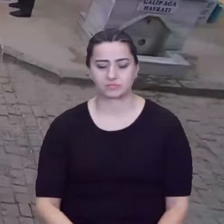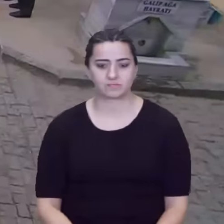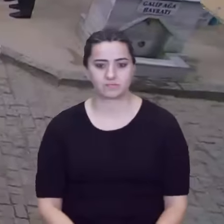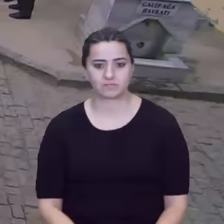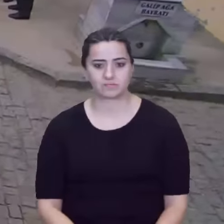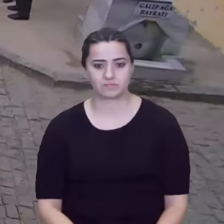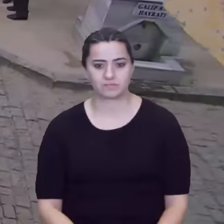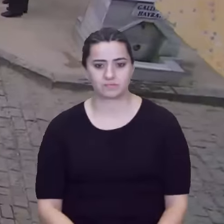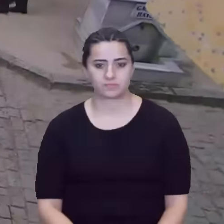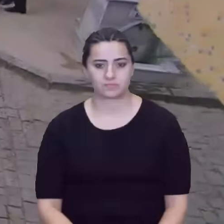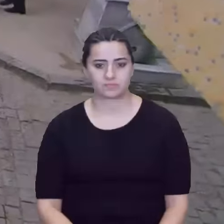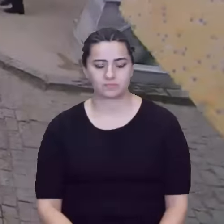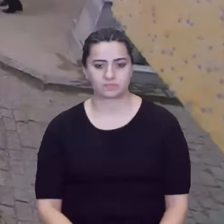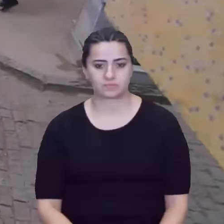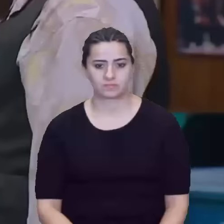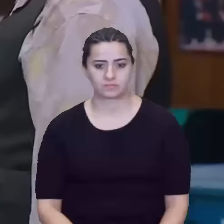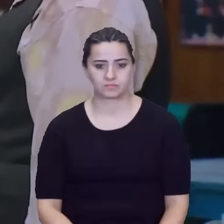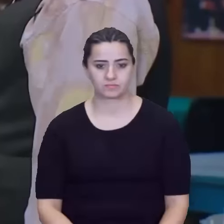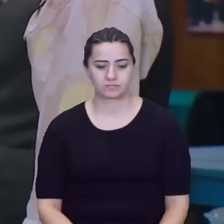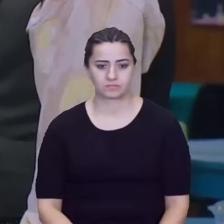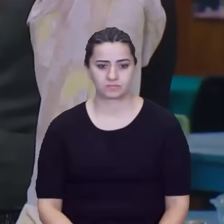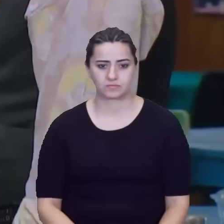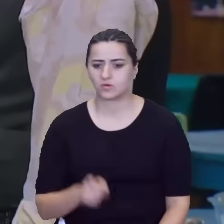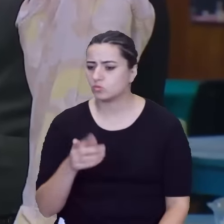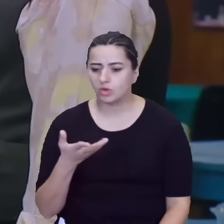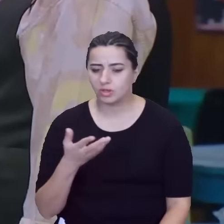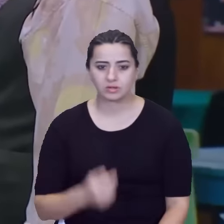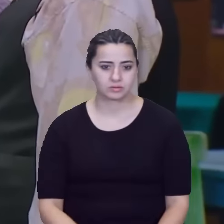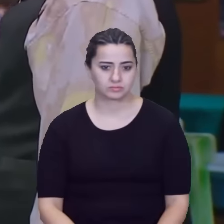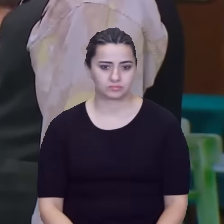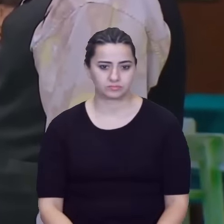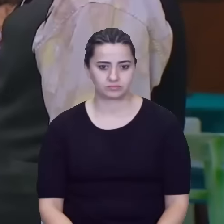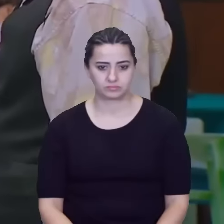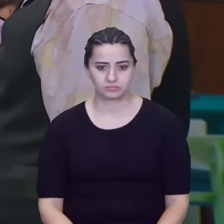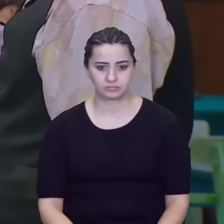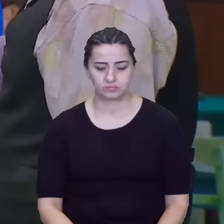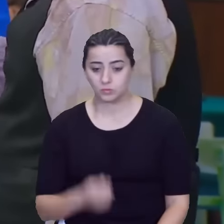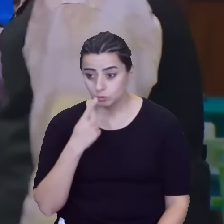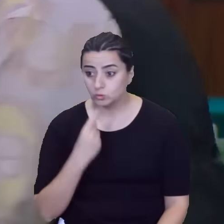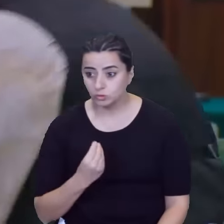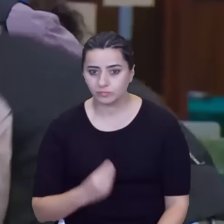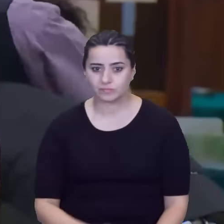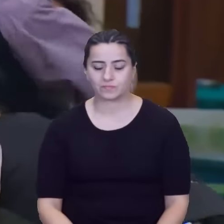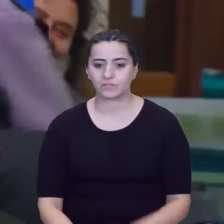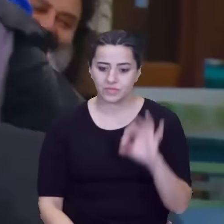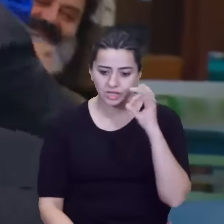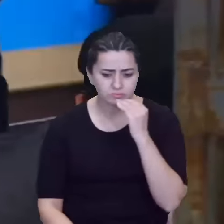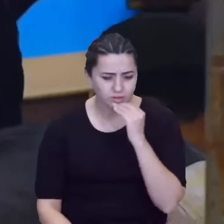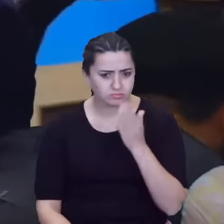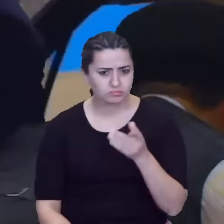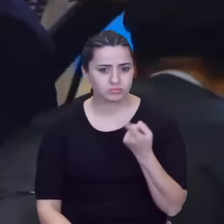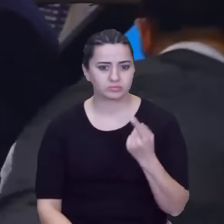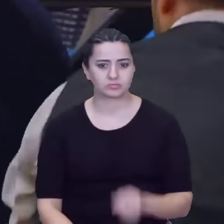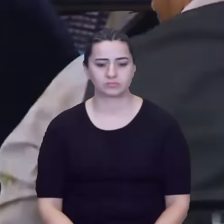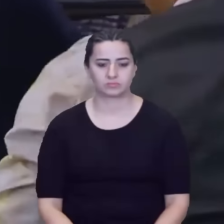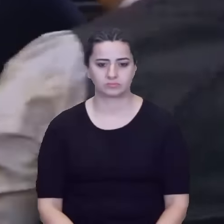Buyurun buyurun. Arabaya toplaşıyorlar. Allah Allah. Bu ne ya böyle? Ha bakalım. Güzel mi bileder tadı? Yeşil peynir ne ya? Hap gibi ne bu